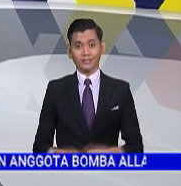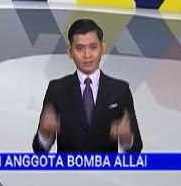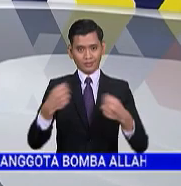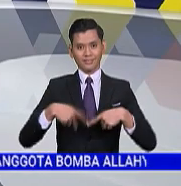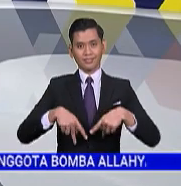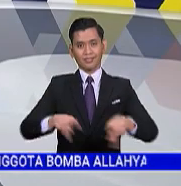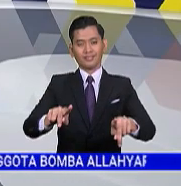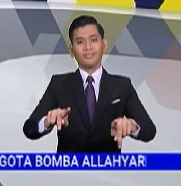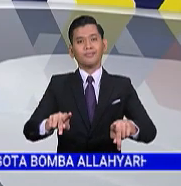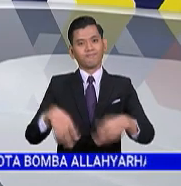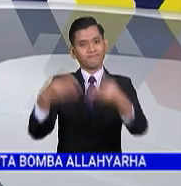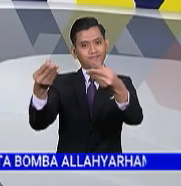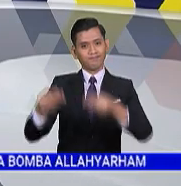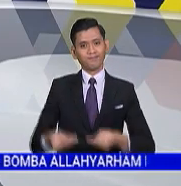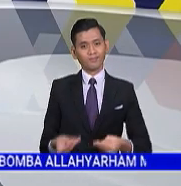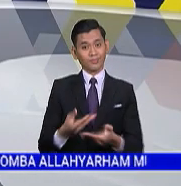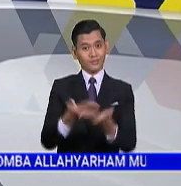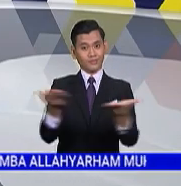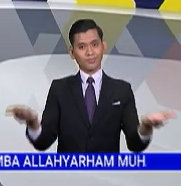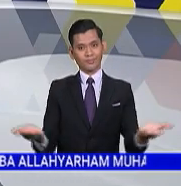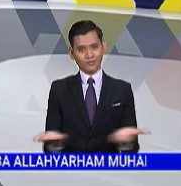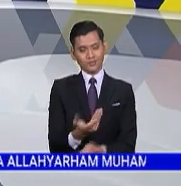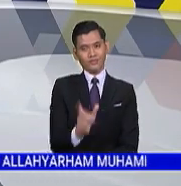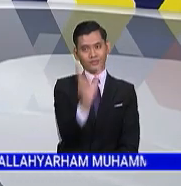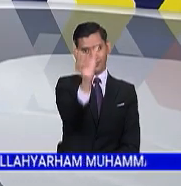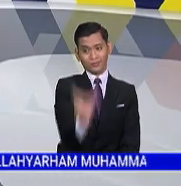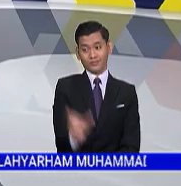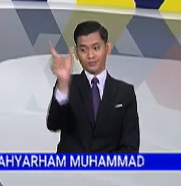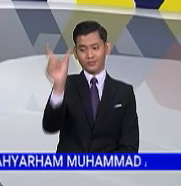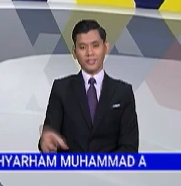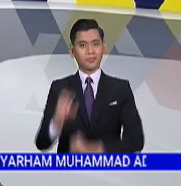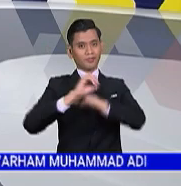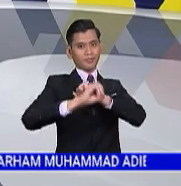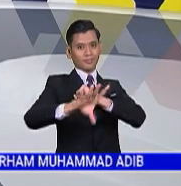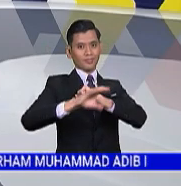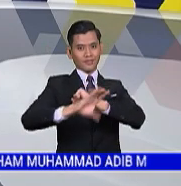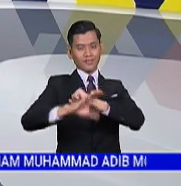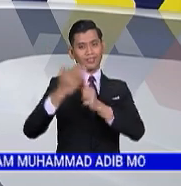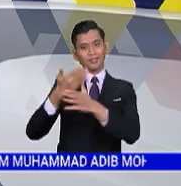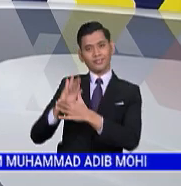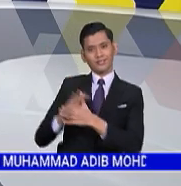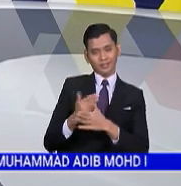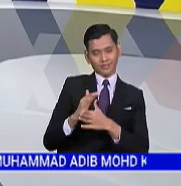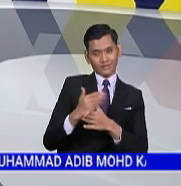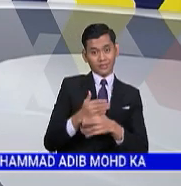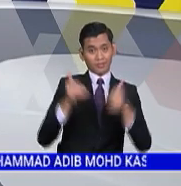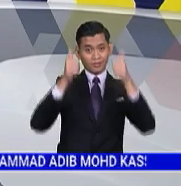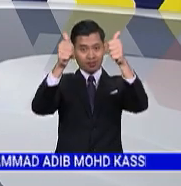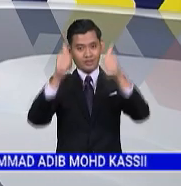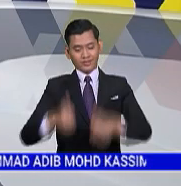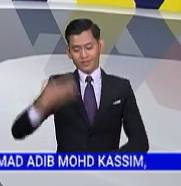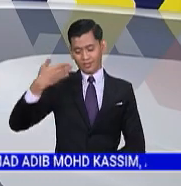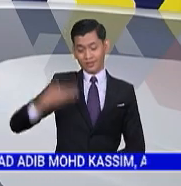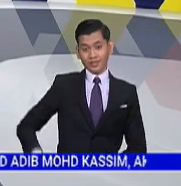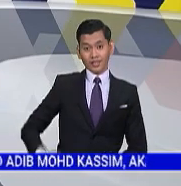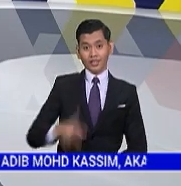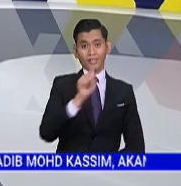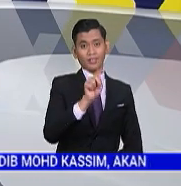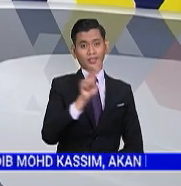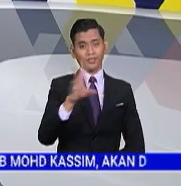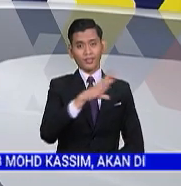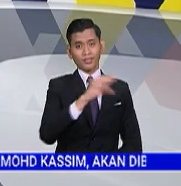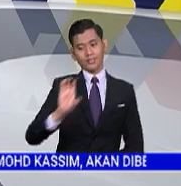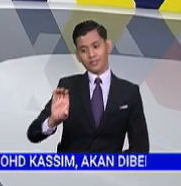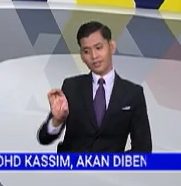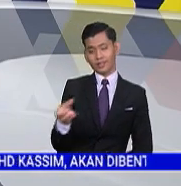Peluang yang diberi kepada semua calon untuk berkempen dengan berkongsi biodata dan poster menerusi saluran TV dan radio